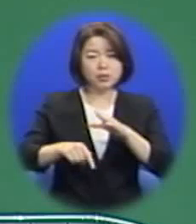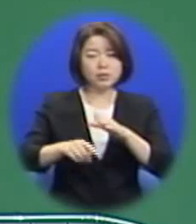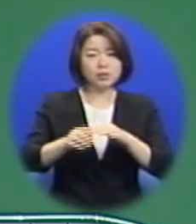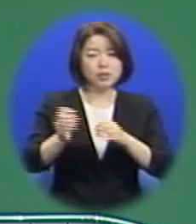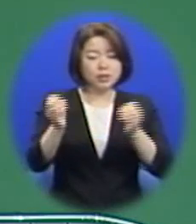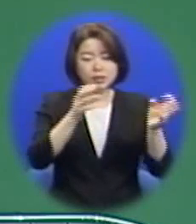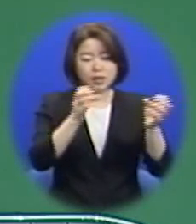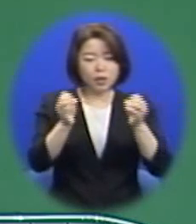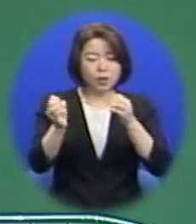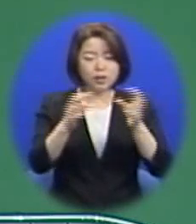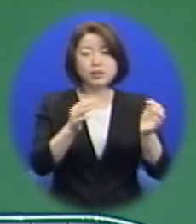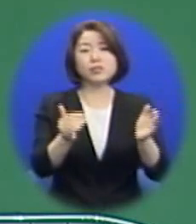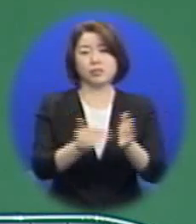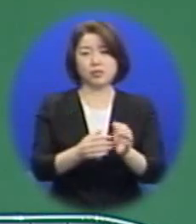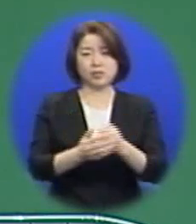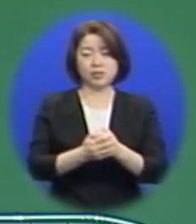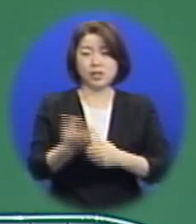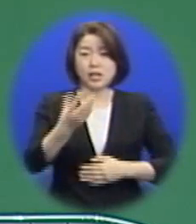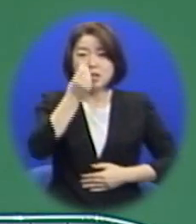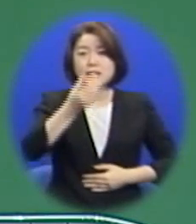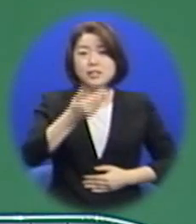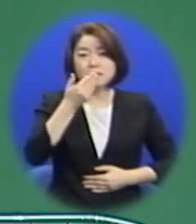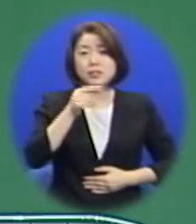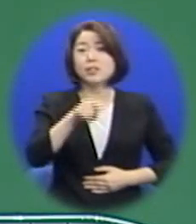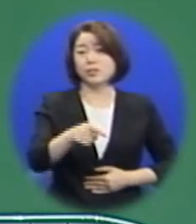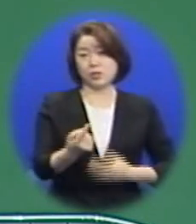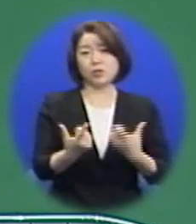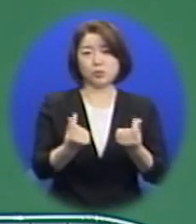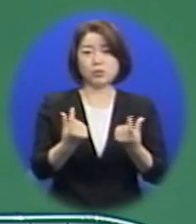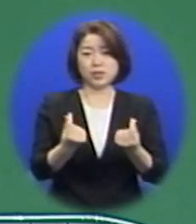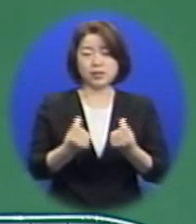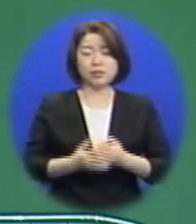나눈 거예요. 성찬이 꼭 그와 같은 것입니다.